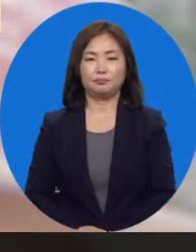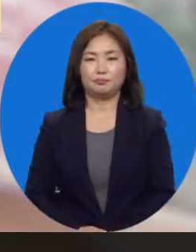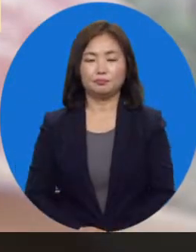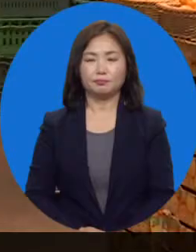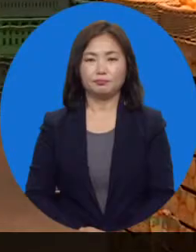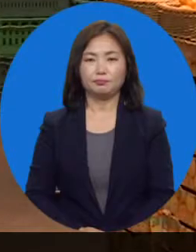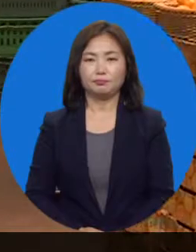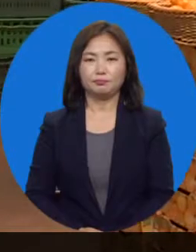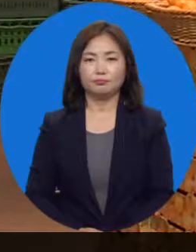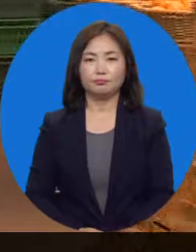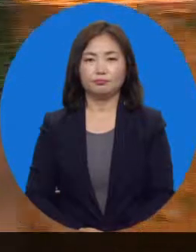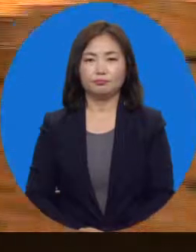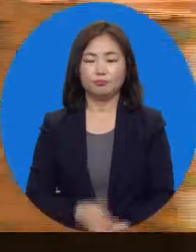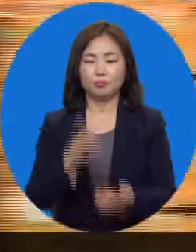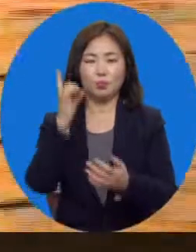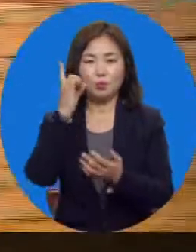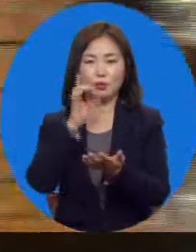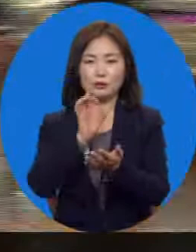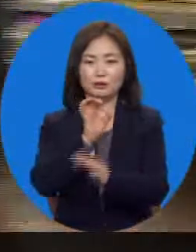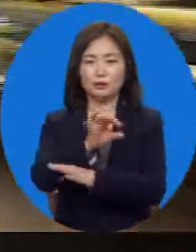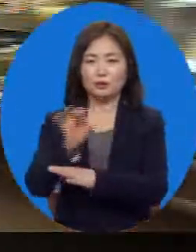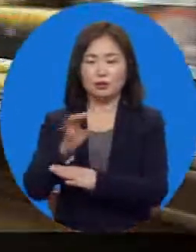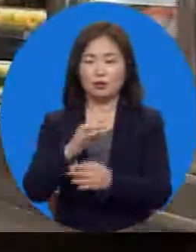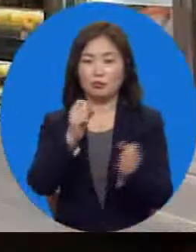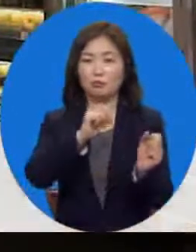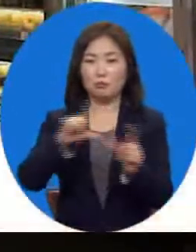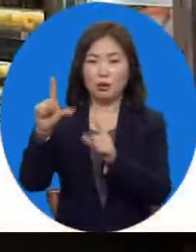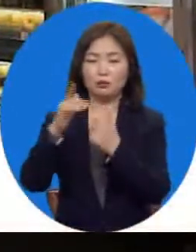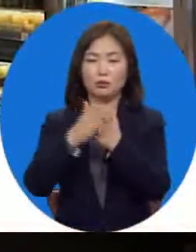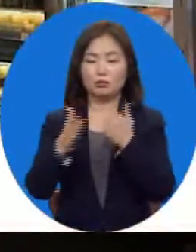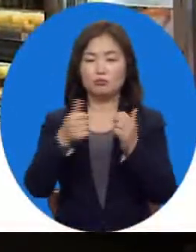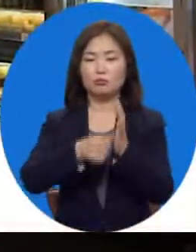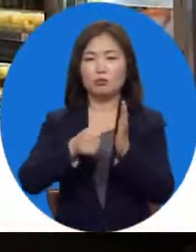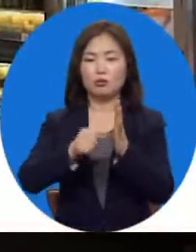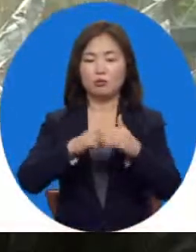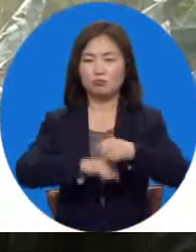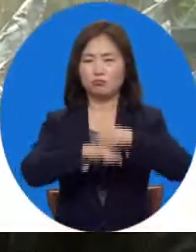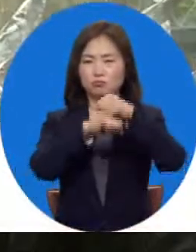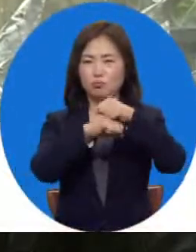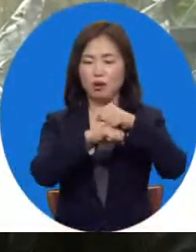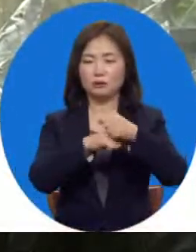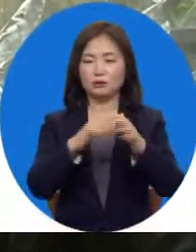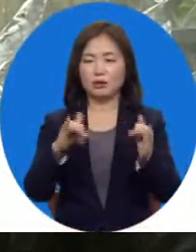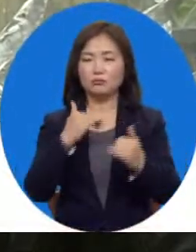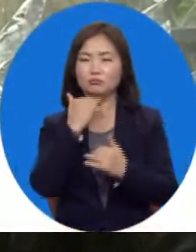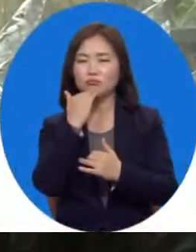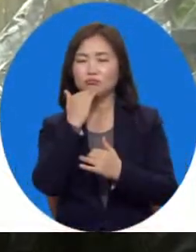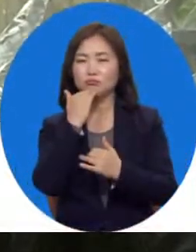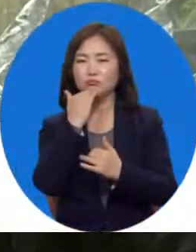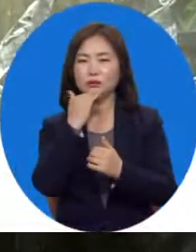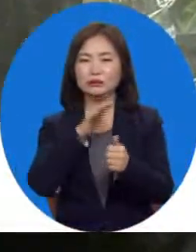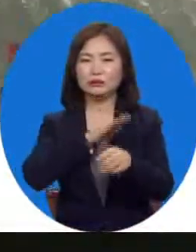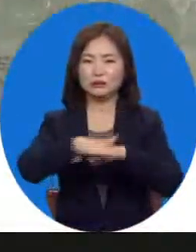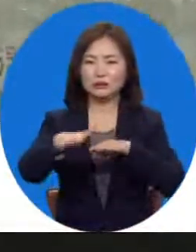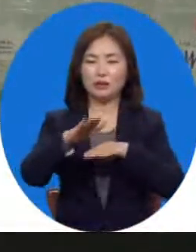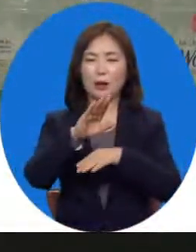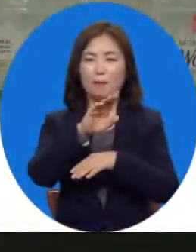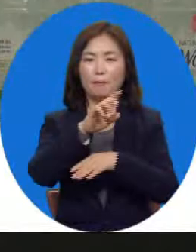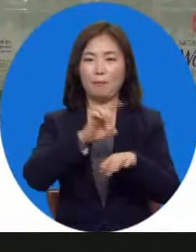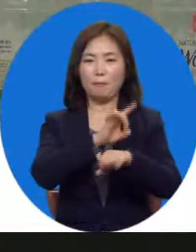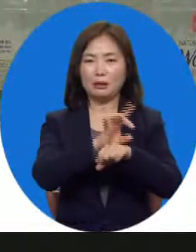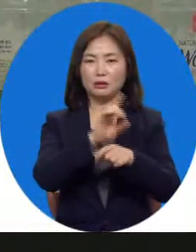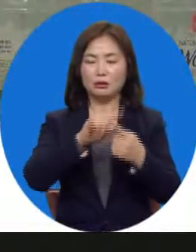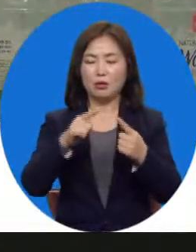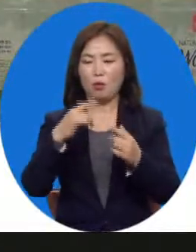나타났습니다. 모바일 쇼핑이 대세가 되면서 물건을 가득 쌓아놓고 사람들이 오게 하던 대형